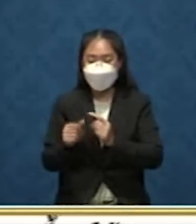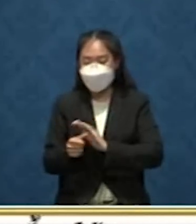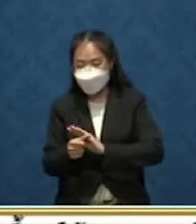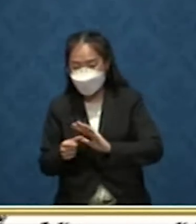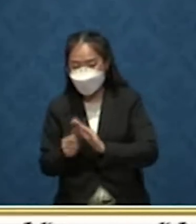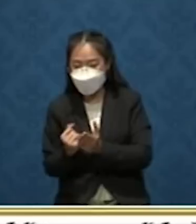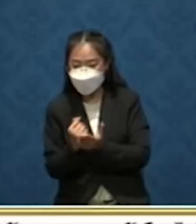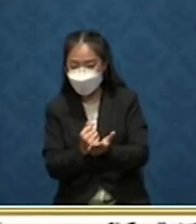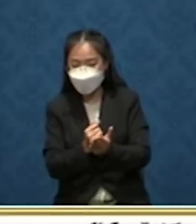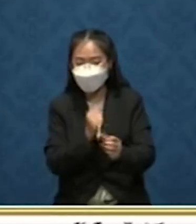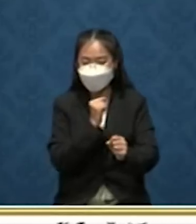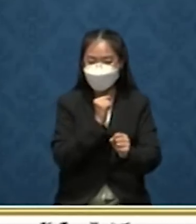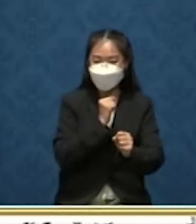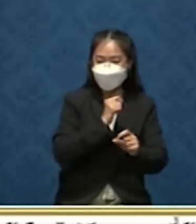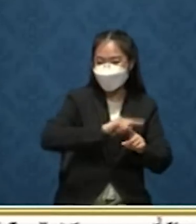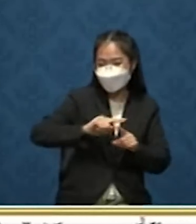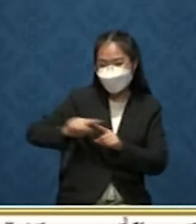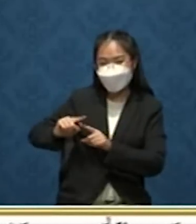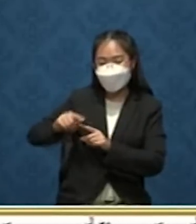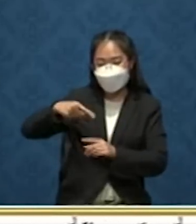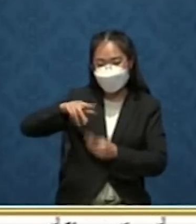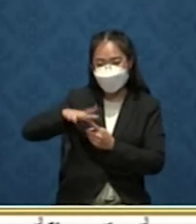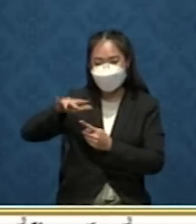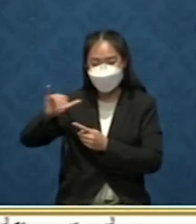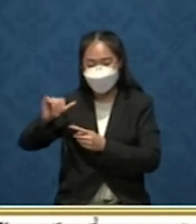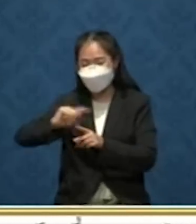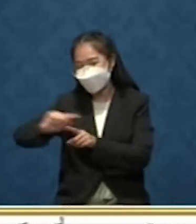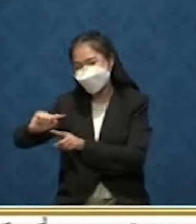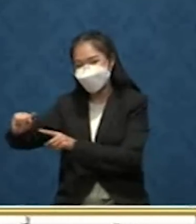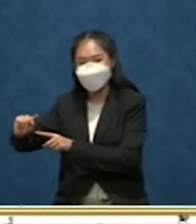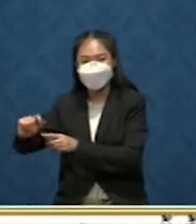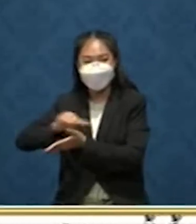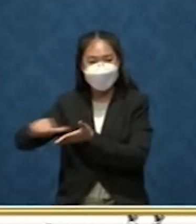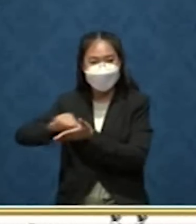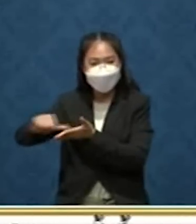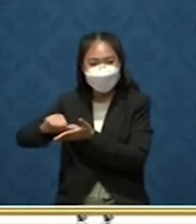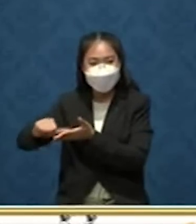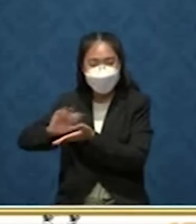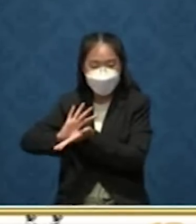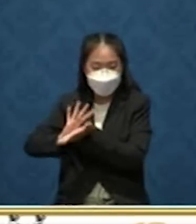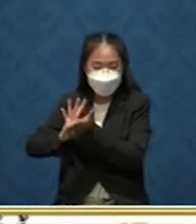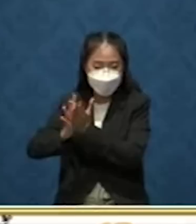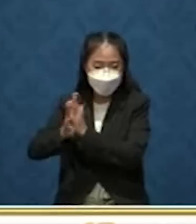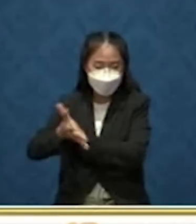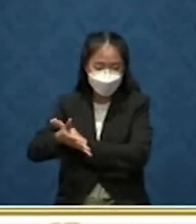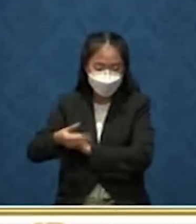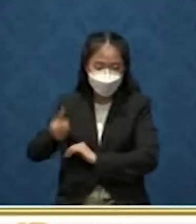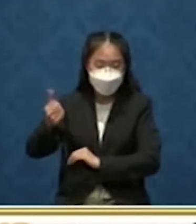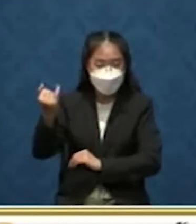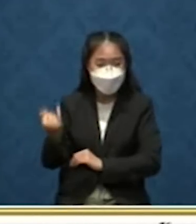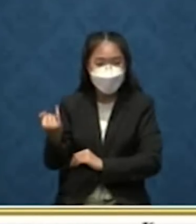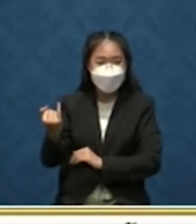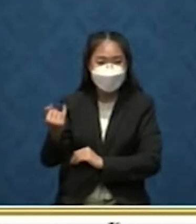และทุบทำลายพยายัหลกฐานต่ ๆที่มีใยะสำคญต่คดีจนอาเปลี่ยจากชนะให้กลเป็แพ้